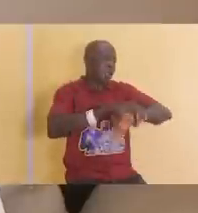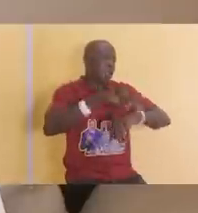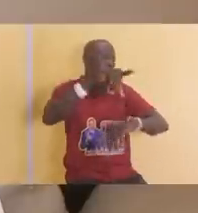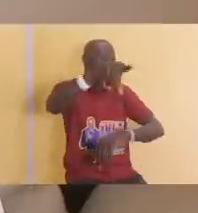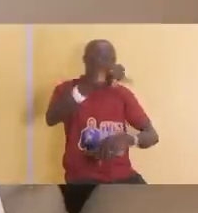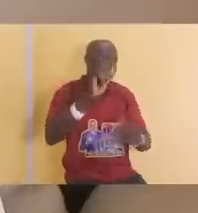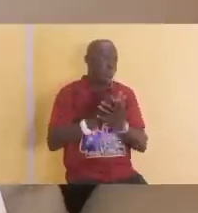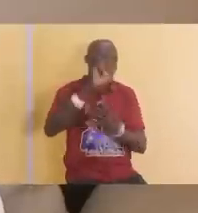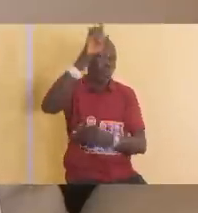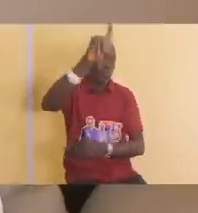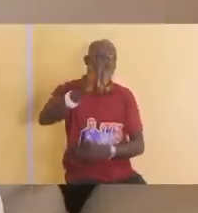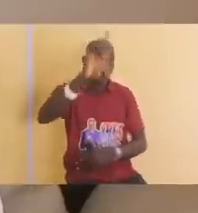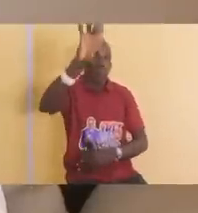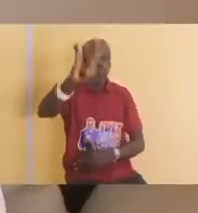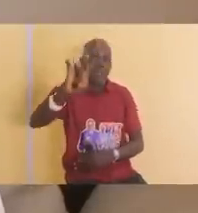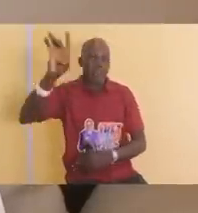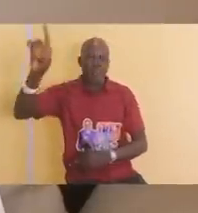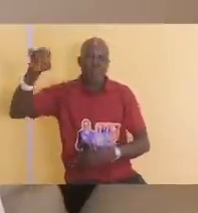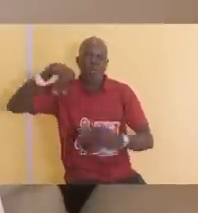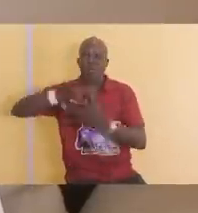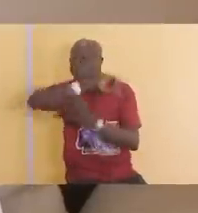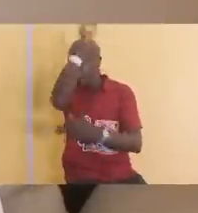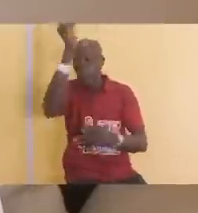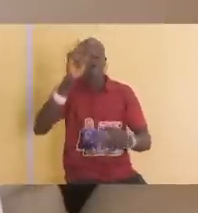Wọ́n bá